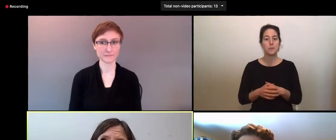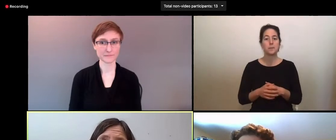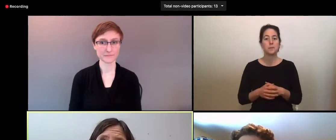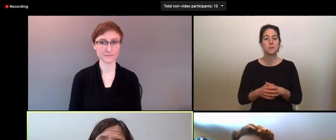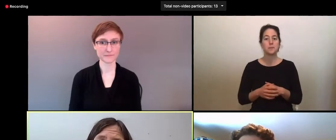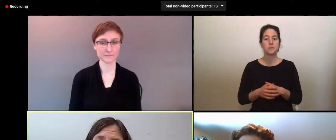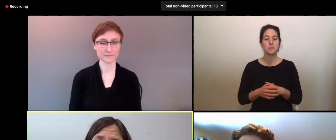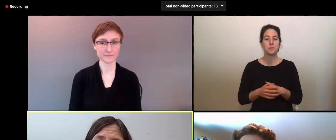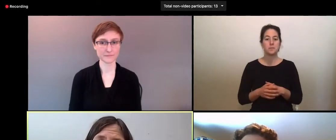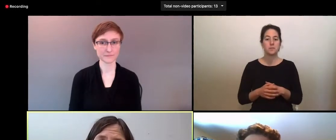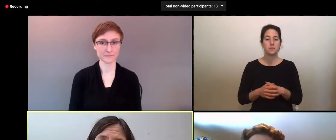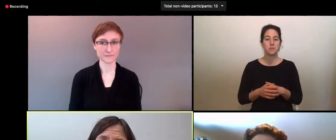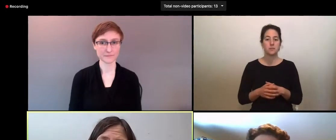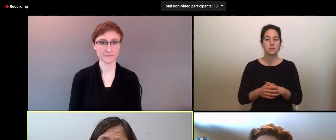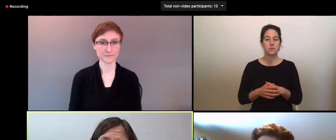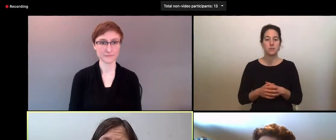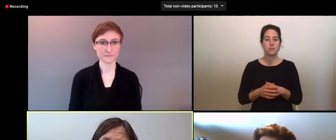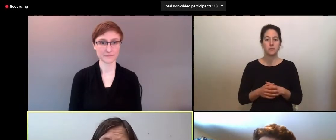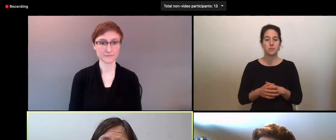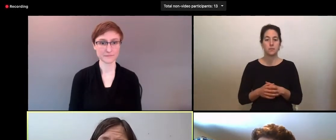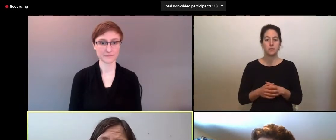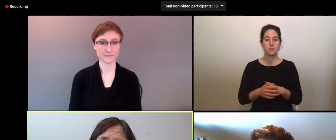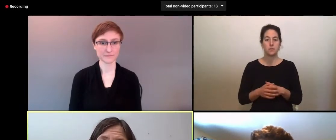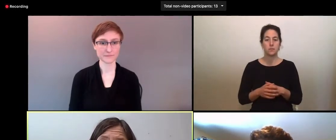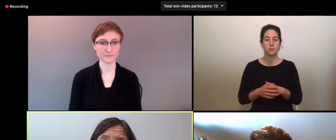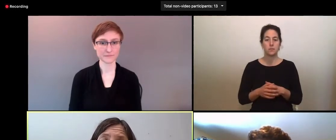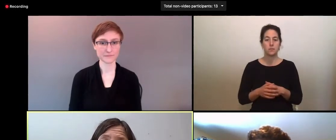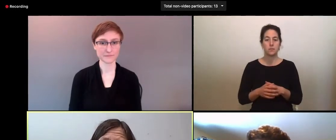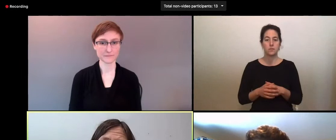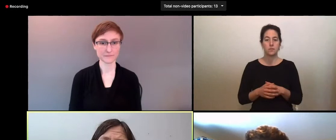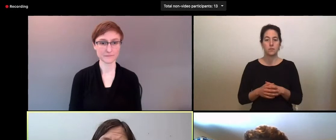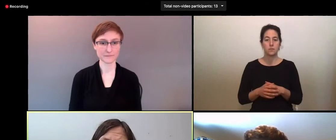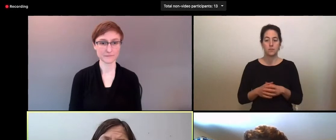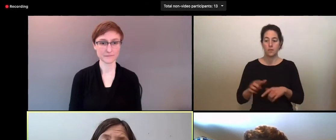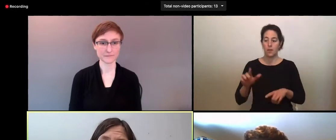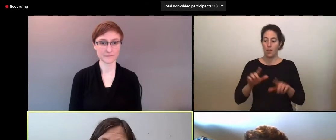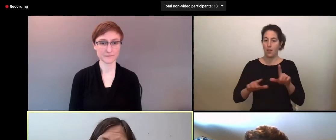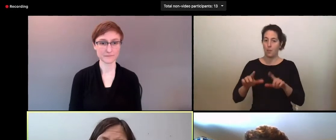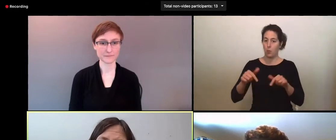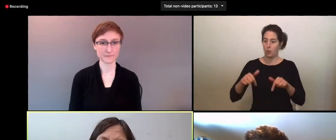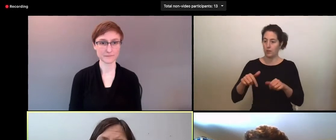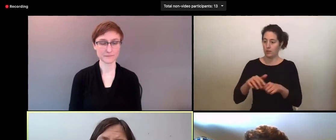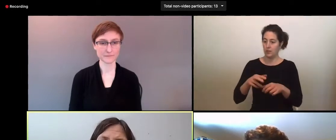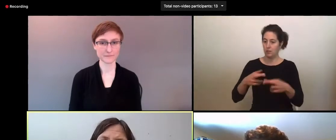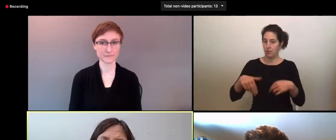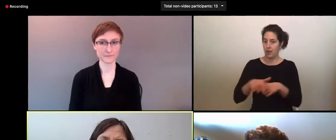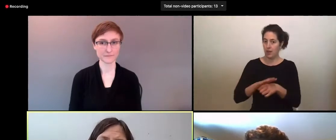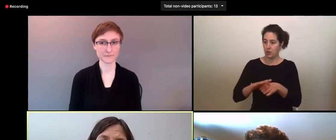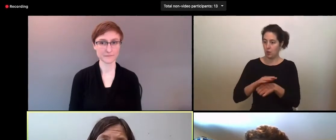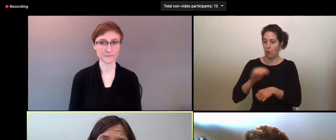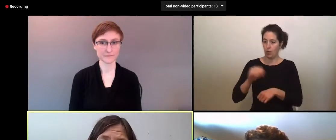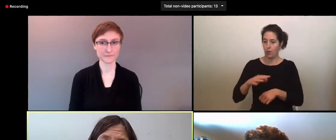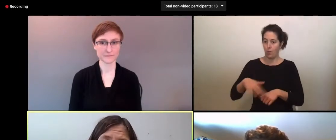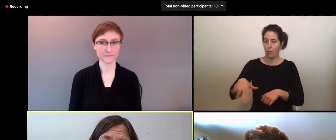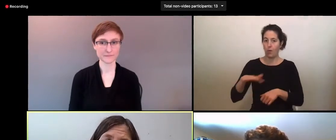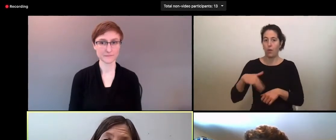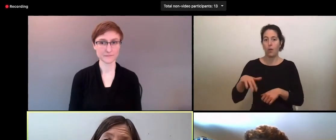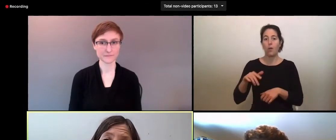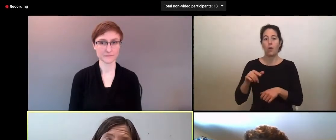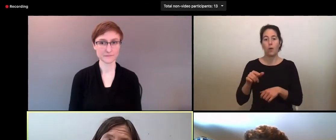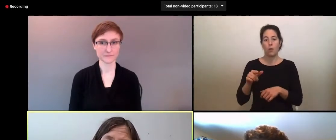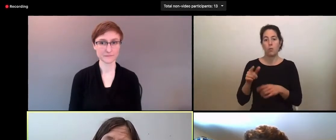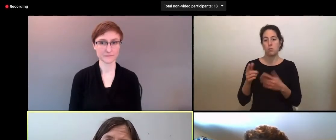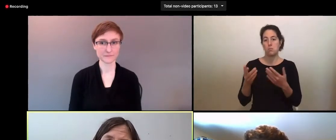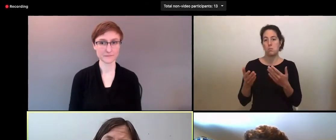Alors, la capacité de notre laboratoire ici dans la région pour plus que Ottawa, c'est